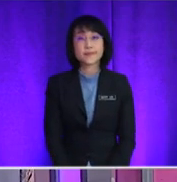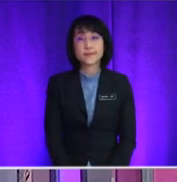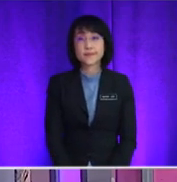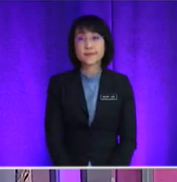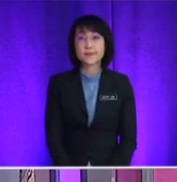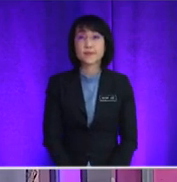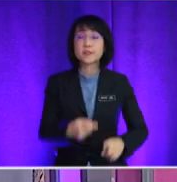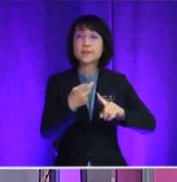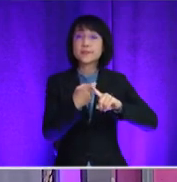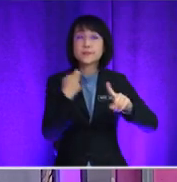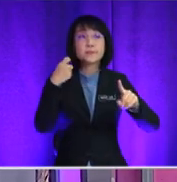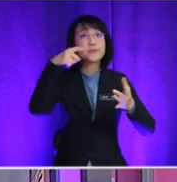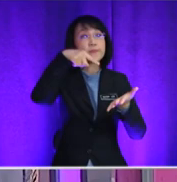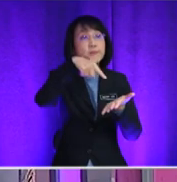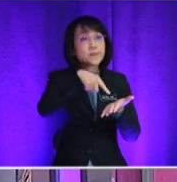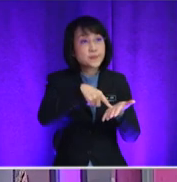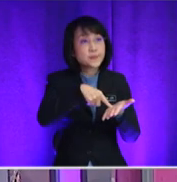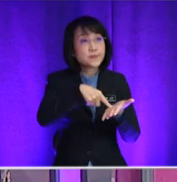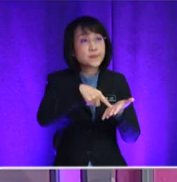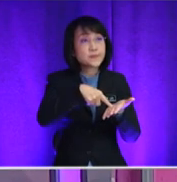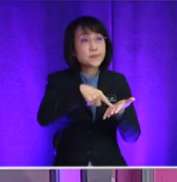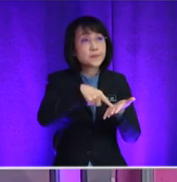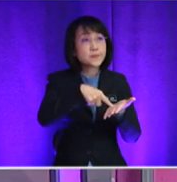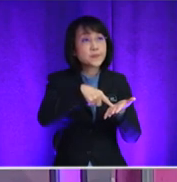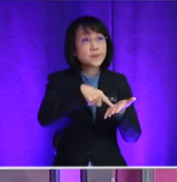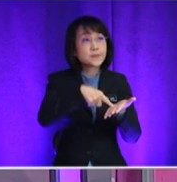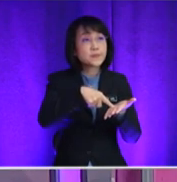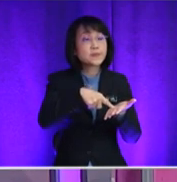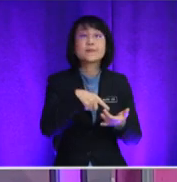daripada sini ya daripada sini gitu